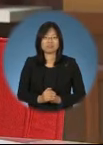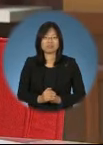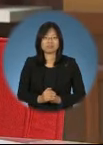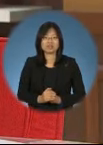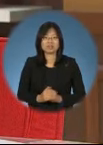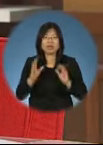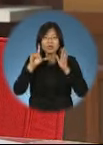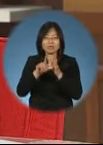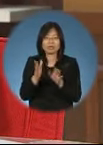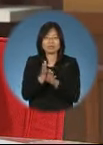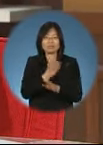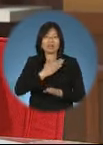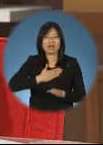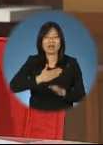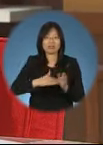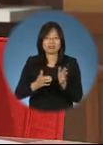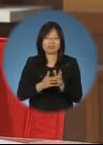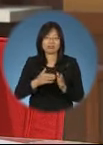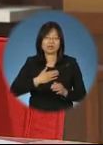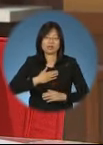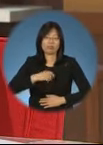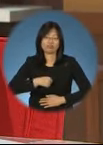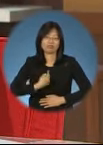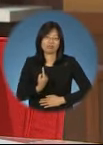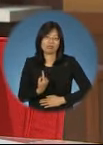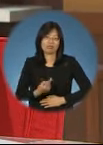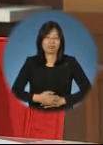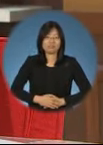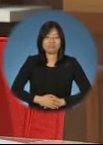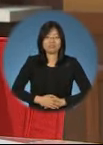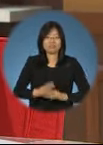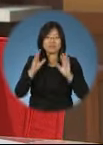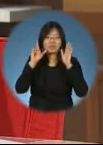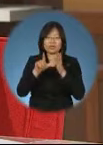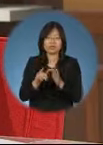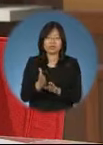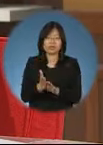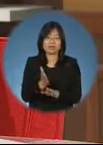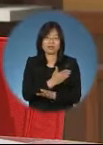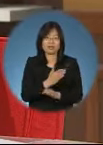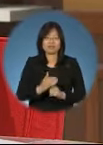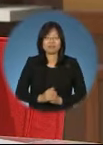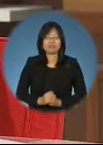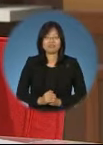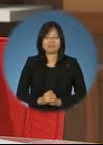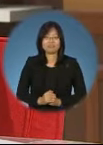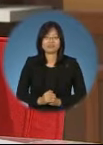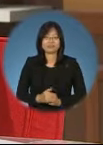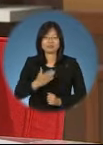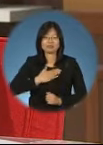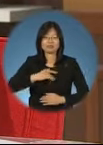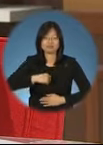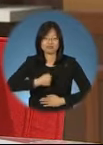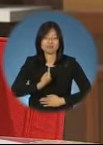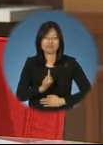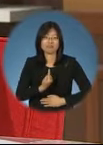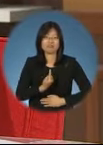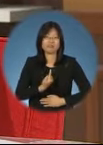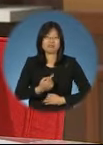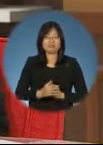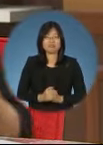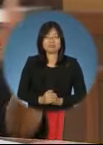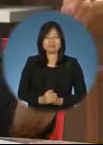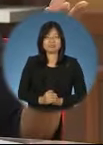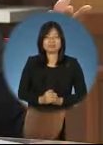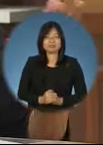그거 어려서부터 알았어요. 저는 나 혼자라는 걸. 그래. 어려서부터. 그래서 난 나 혼자다.